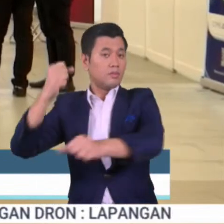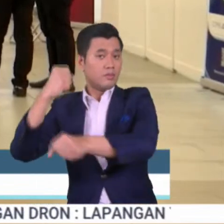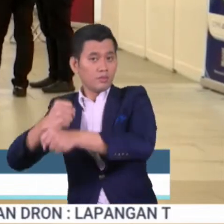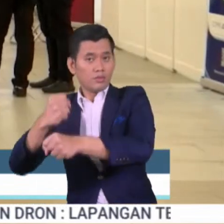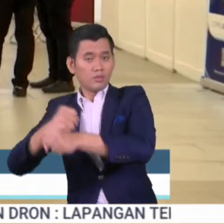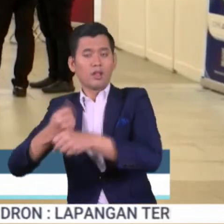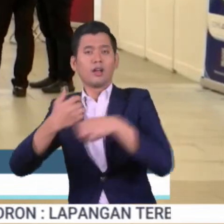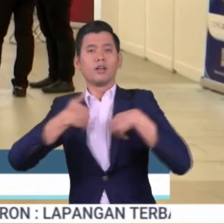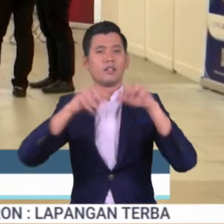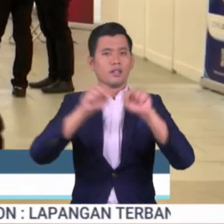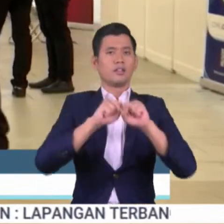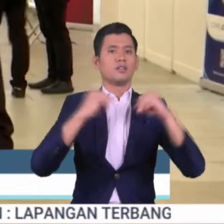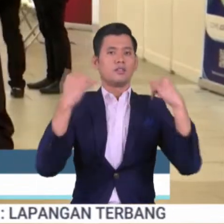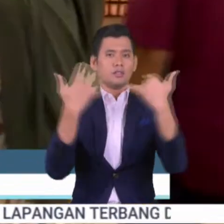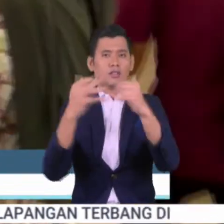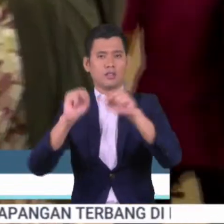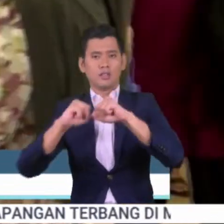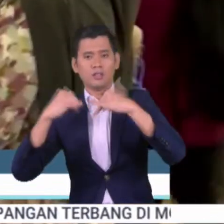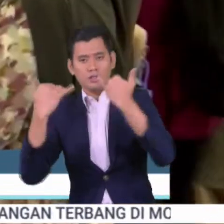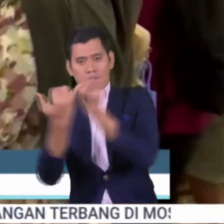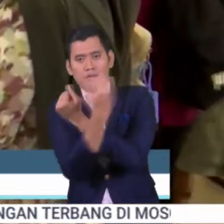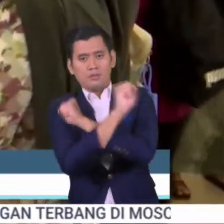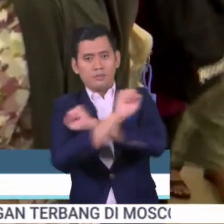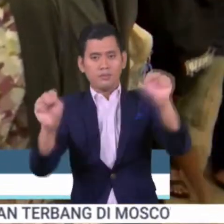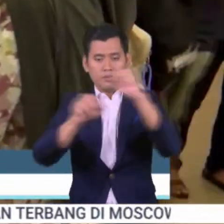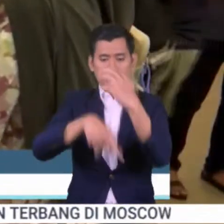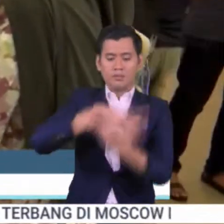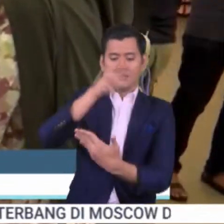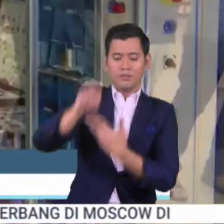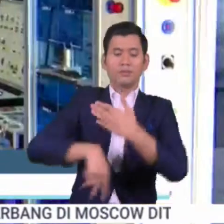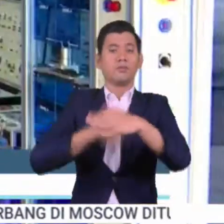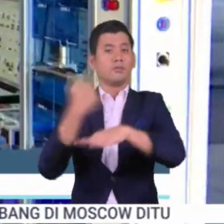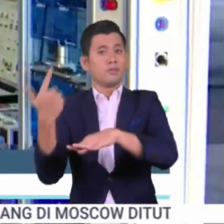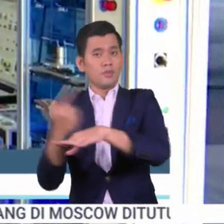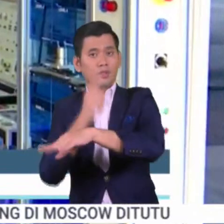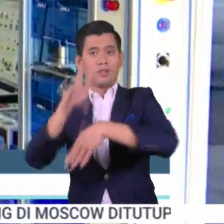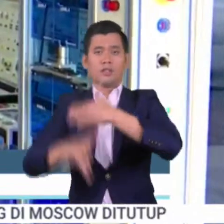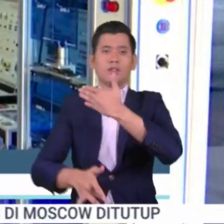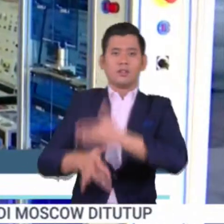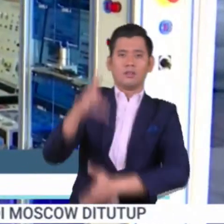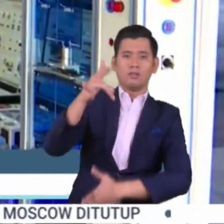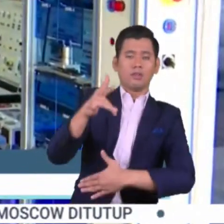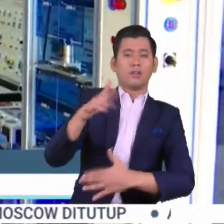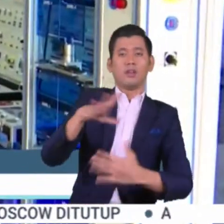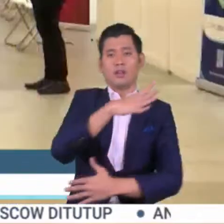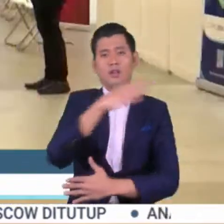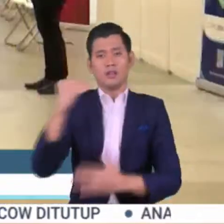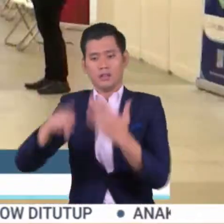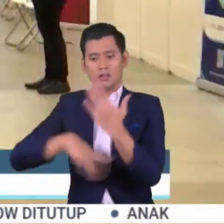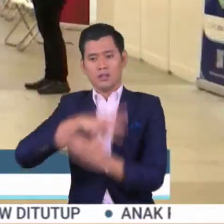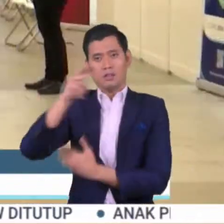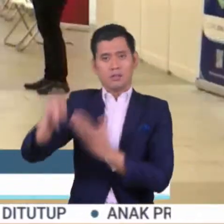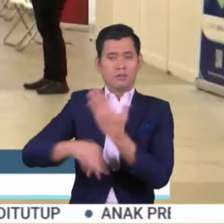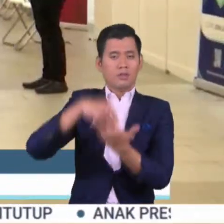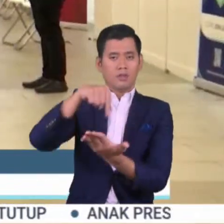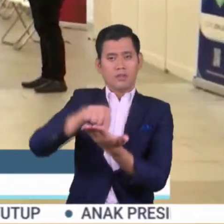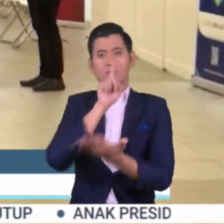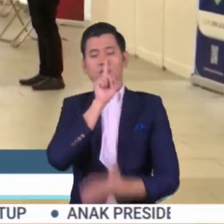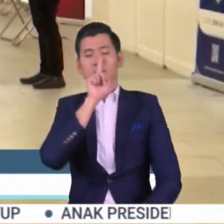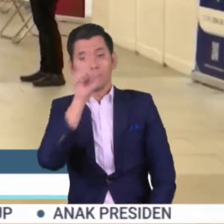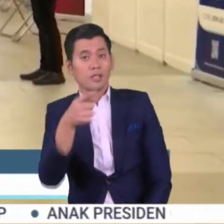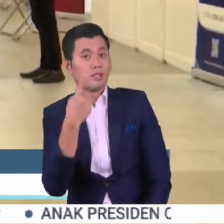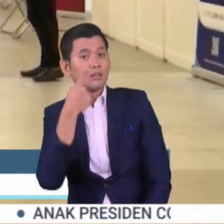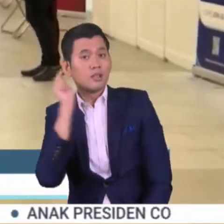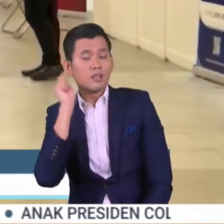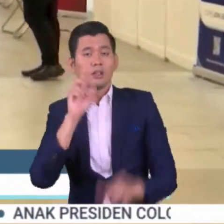beberapa syarikat turut menyediakan program latihan internship. Dan program MITI Day ini sebentar